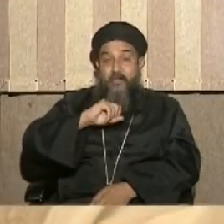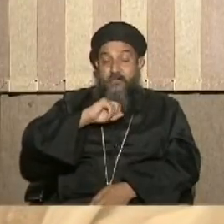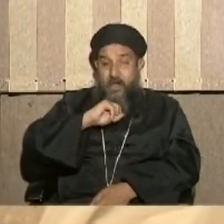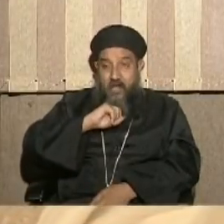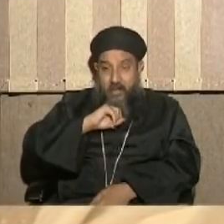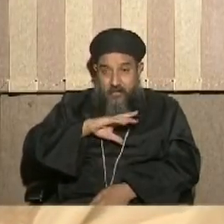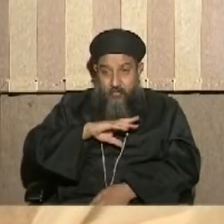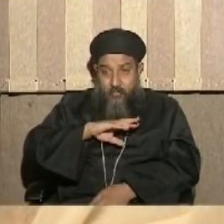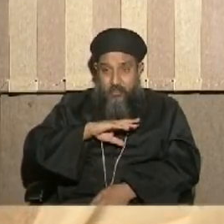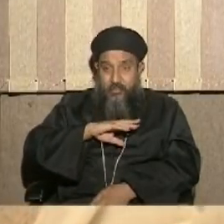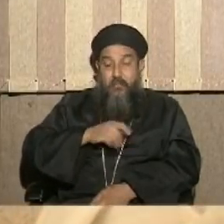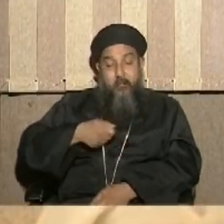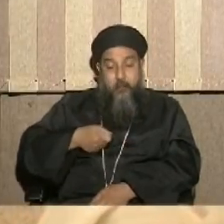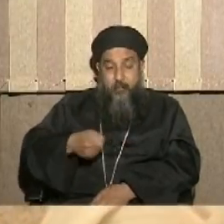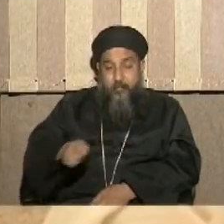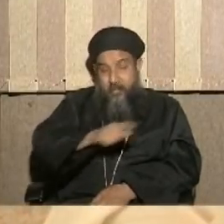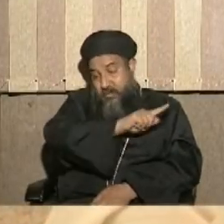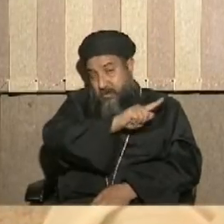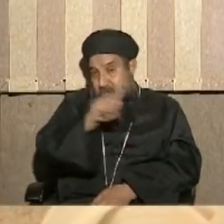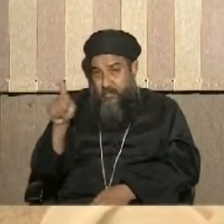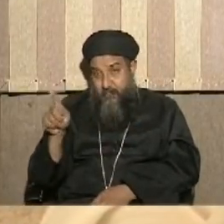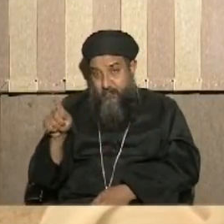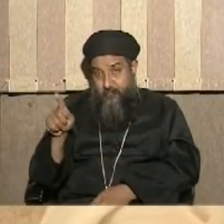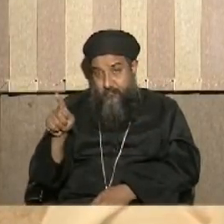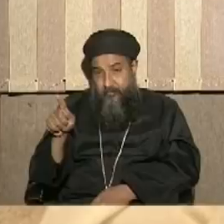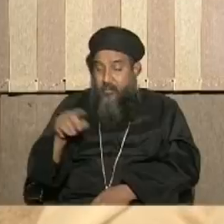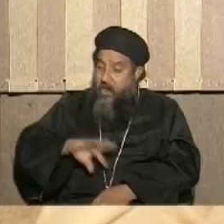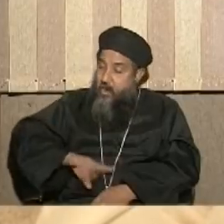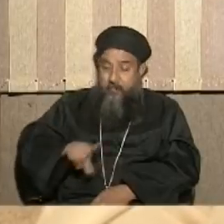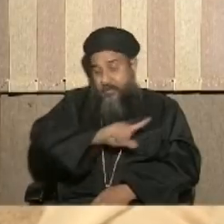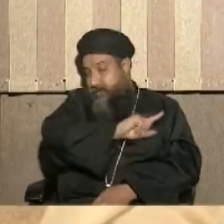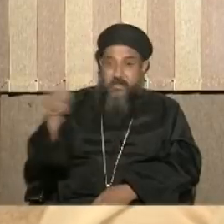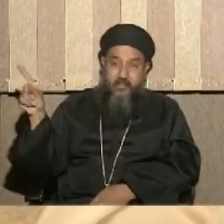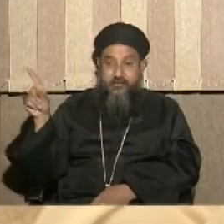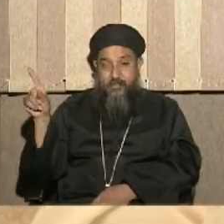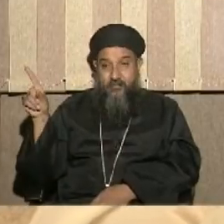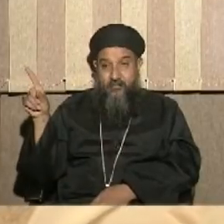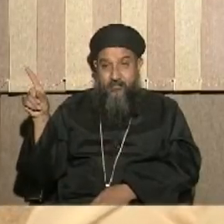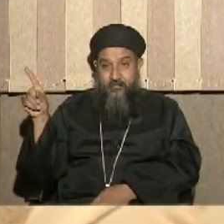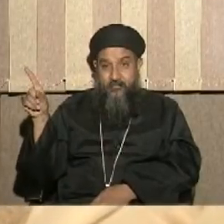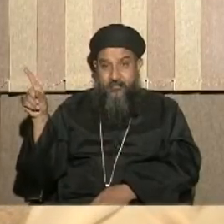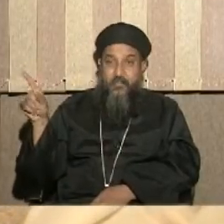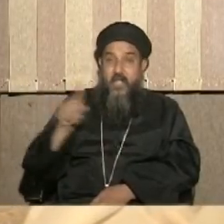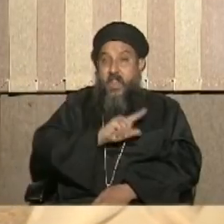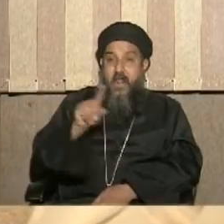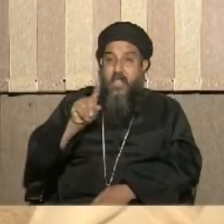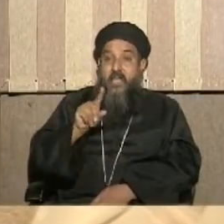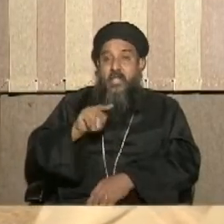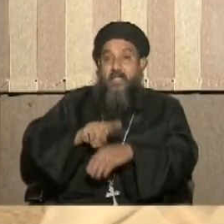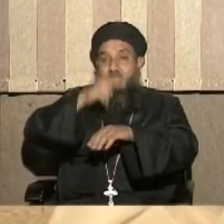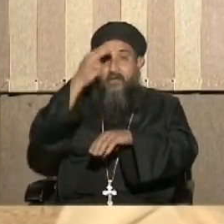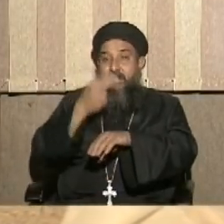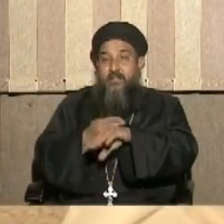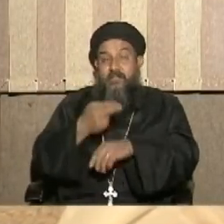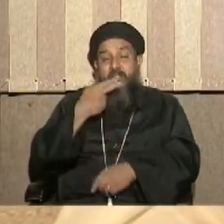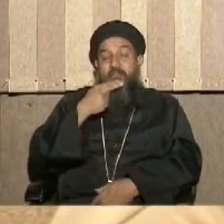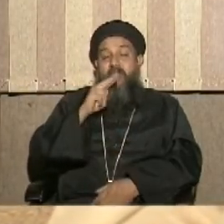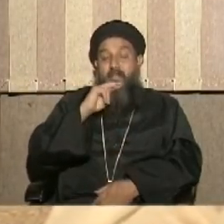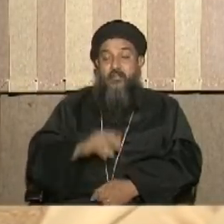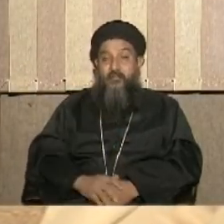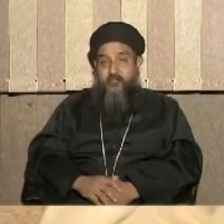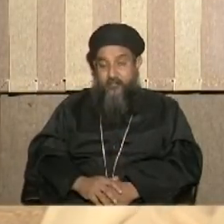تزني، لا تقتل، لا تسرق، لا تجهد بالزور.